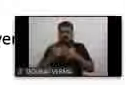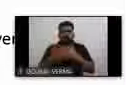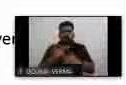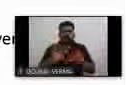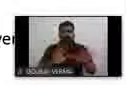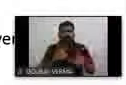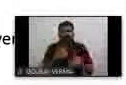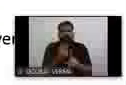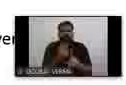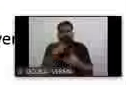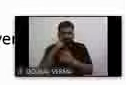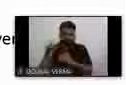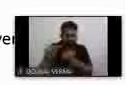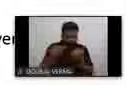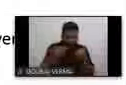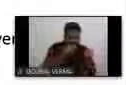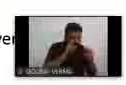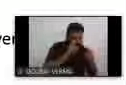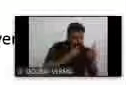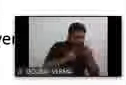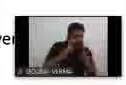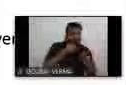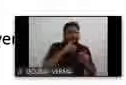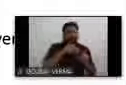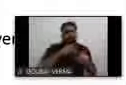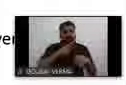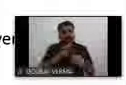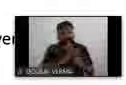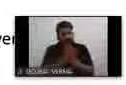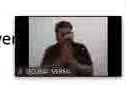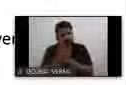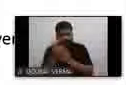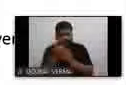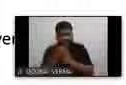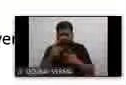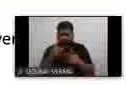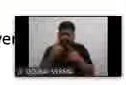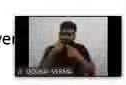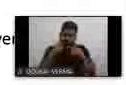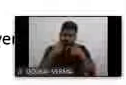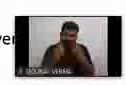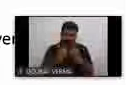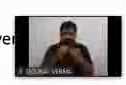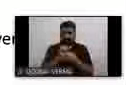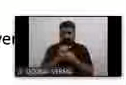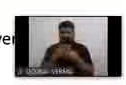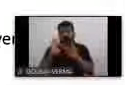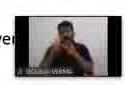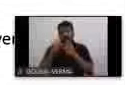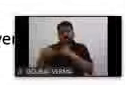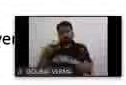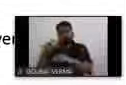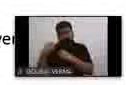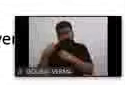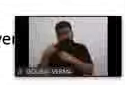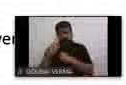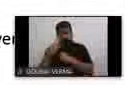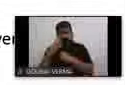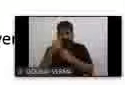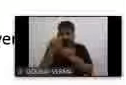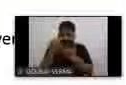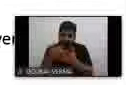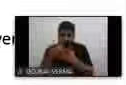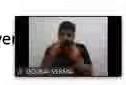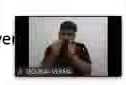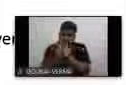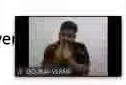एक मल्टी डिसिप्लिनरी टीम अप्रोच चाहिए असेसमेंट के टाइम में. हर लोग, फैमिली को, पेरेंट्स को, मदर को बैठना